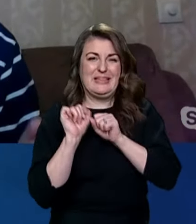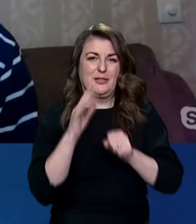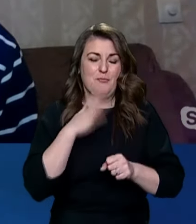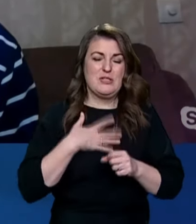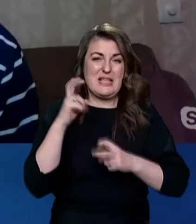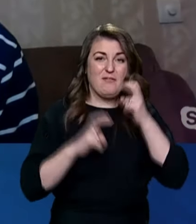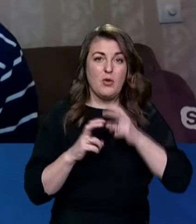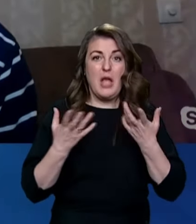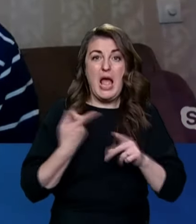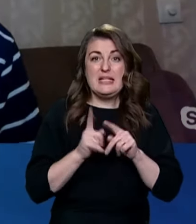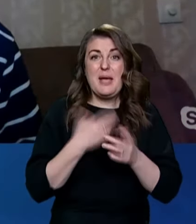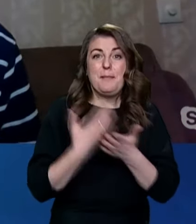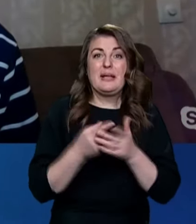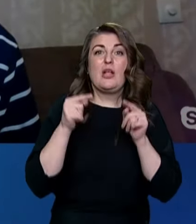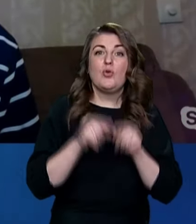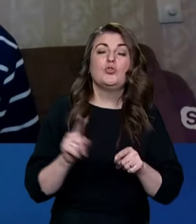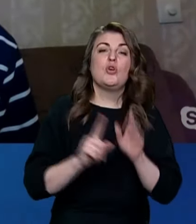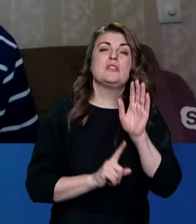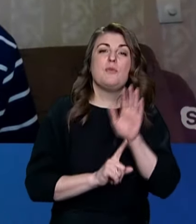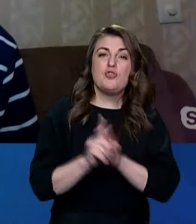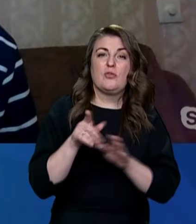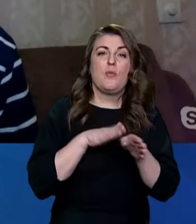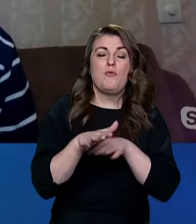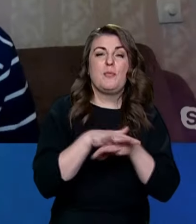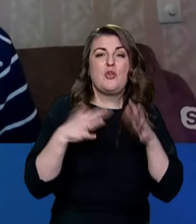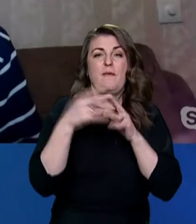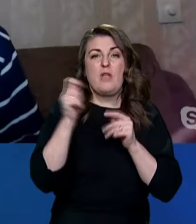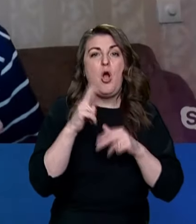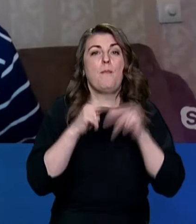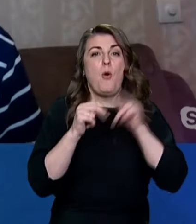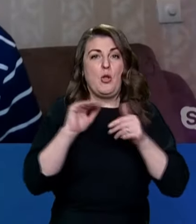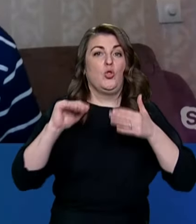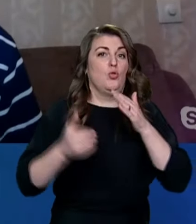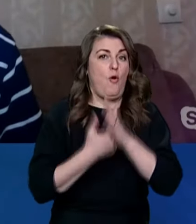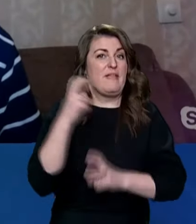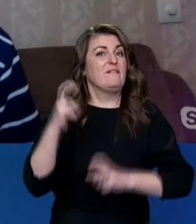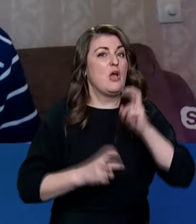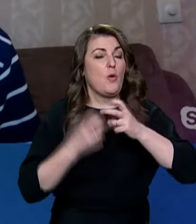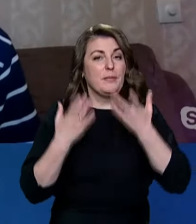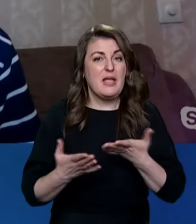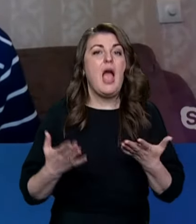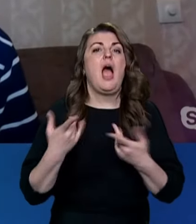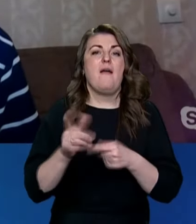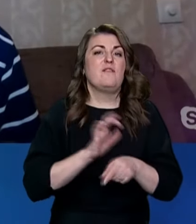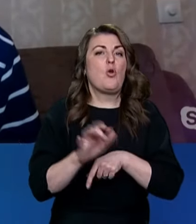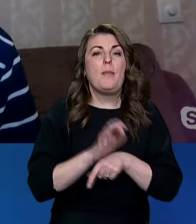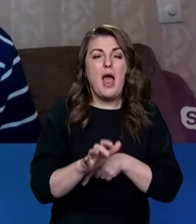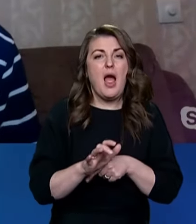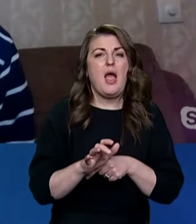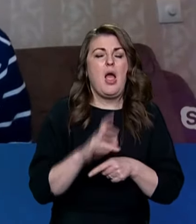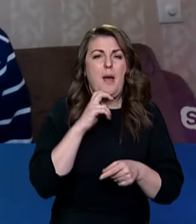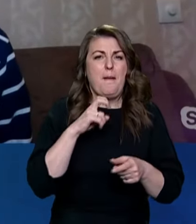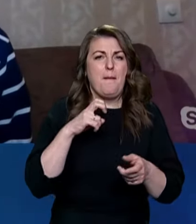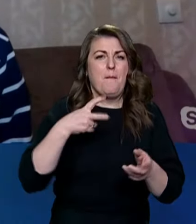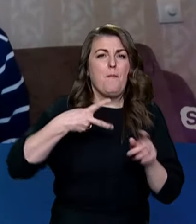власне, це приклад того, що з початку повномасштабної війни побудоване нове виробництво, яке, до речі, виробляє пломби